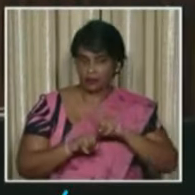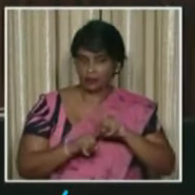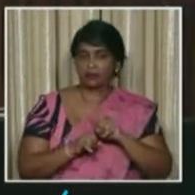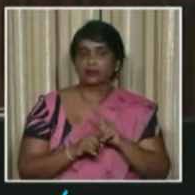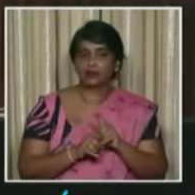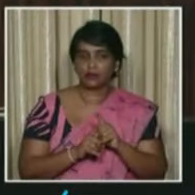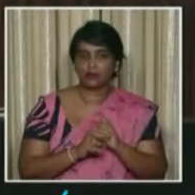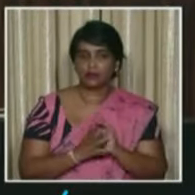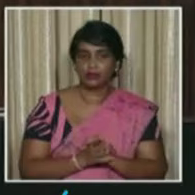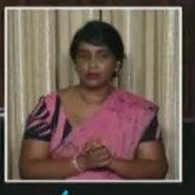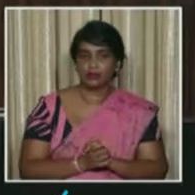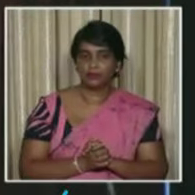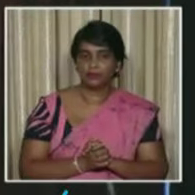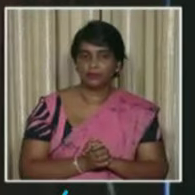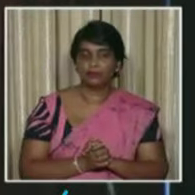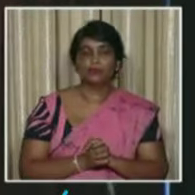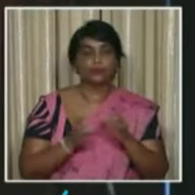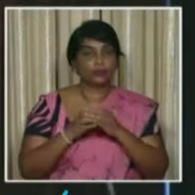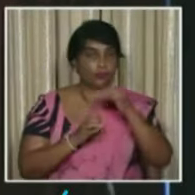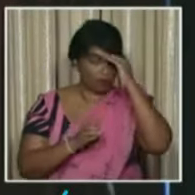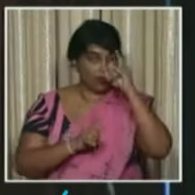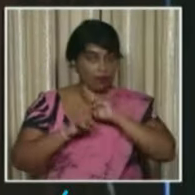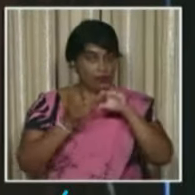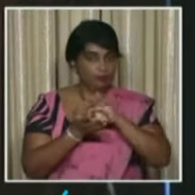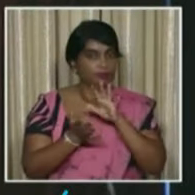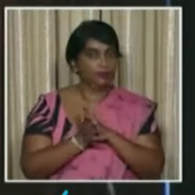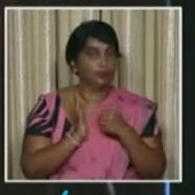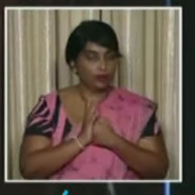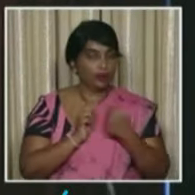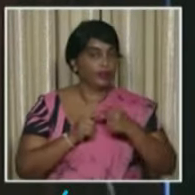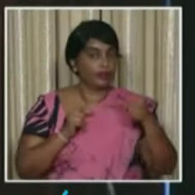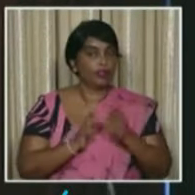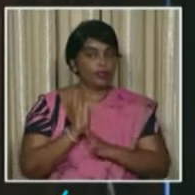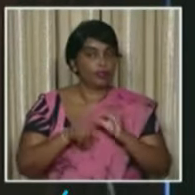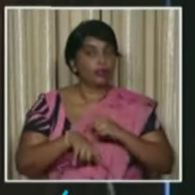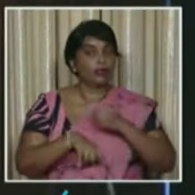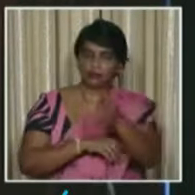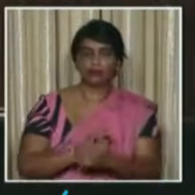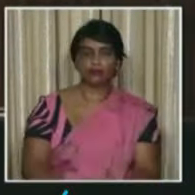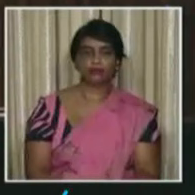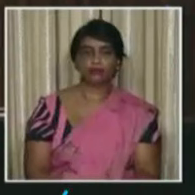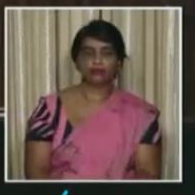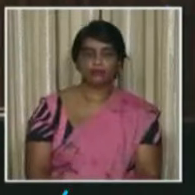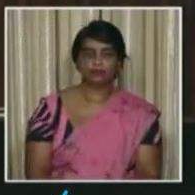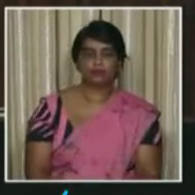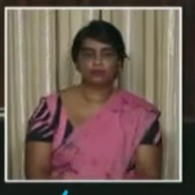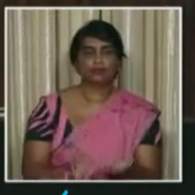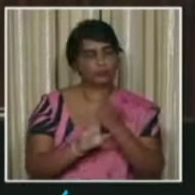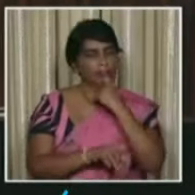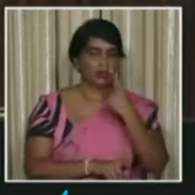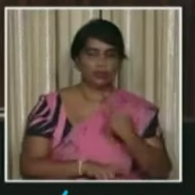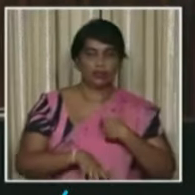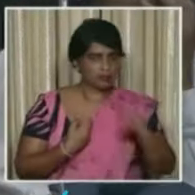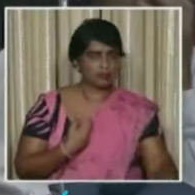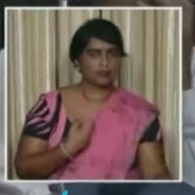ගරු කතානායකතුමා පක්ෂ නායක රැස්වීමේදී තීන්දුවක් ගත්තා නම් ගරු මන්ත්‍රීවරුන්ට විපක්ෂ ඉන්න මන්ත්‍රීවරුන්ට වෙලාව දෙන්න ඒක දෙන්න ඕන. මට කලින් දන්නවන්න ඔබතුමාලට අවශ්‍ය